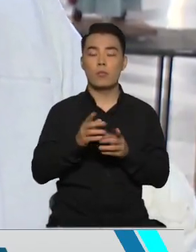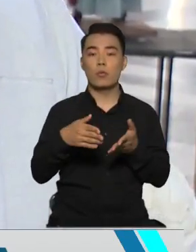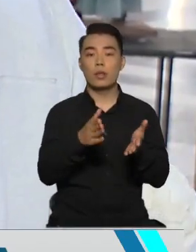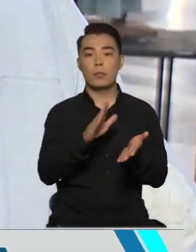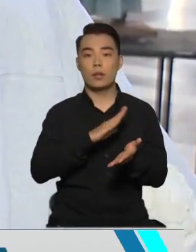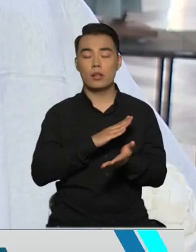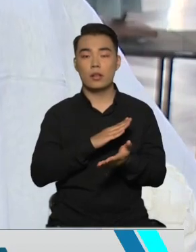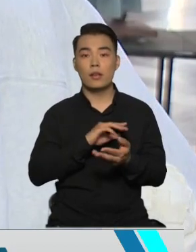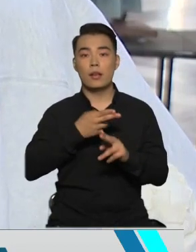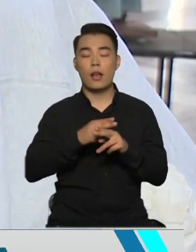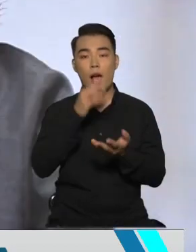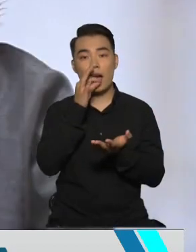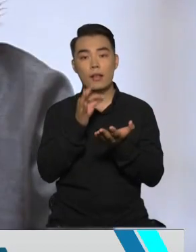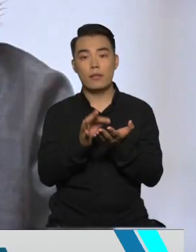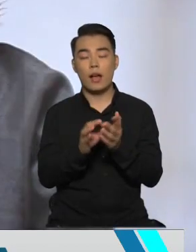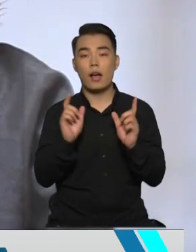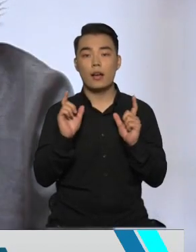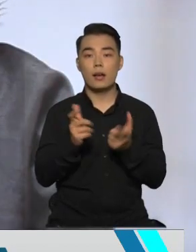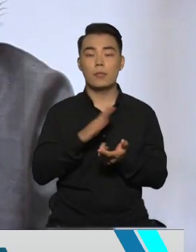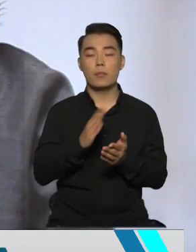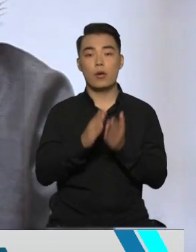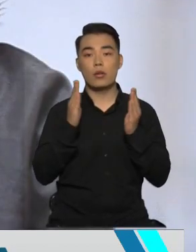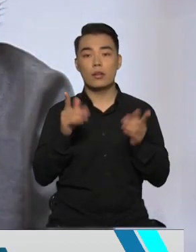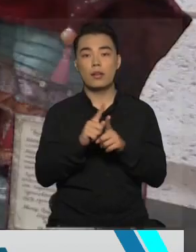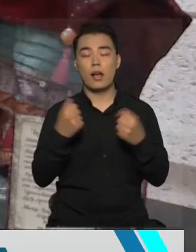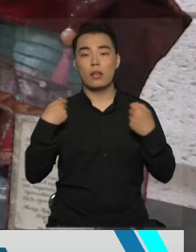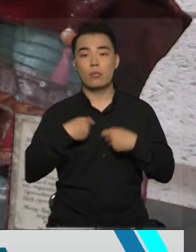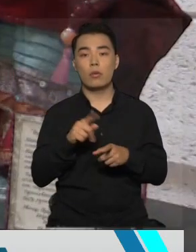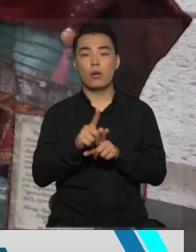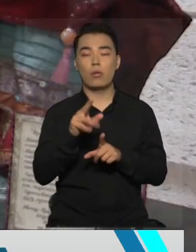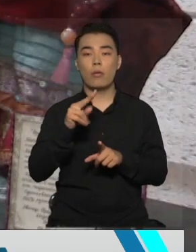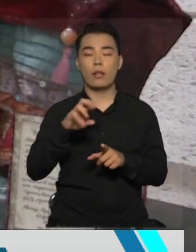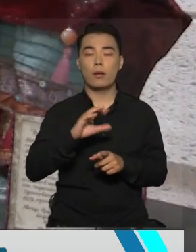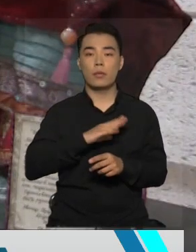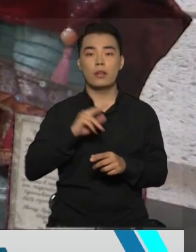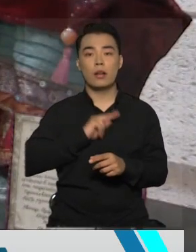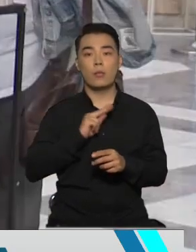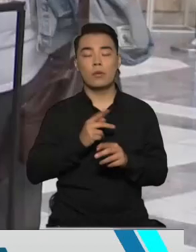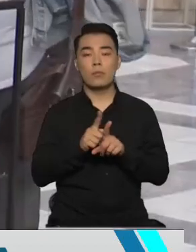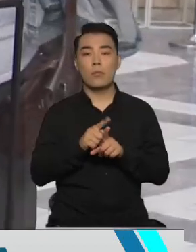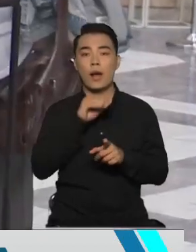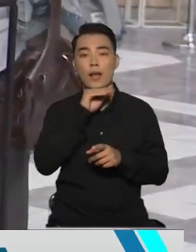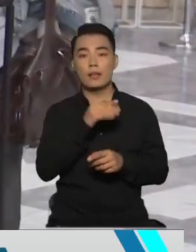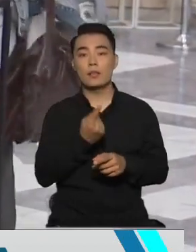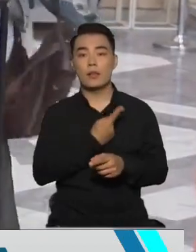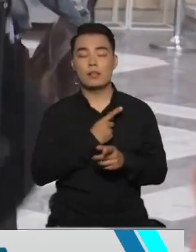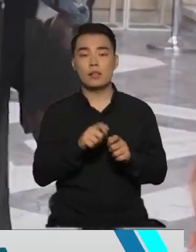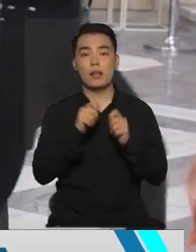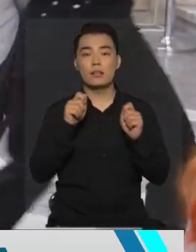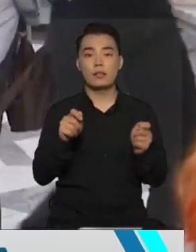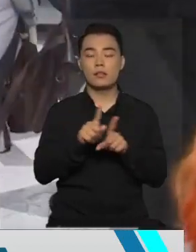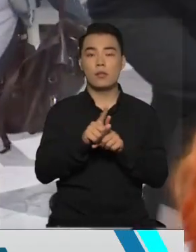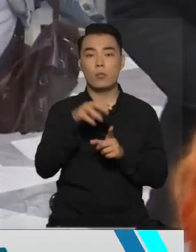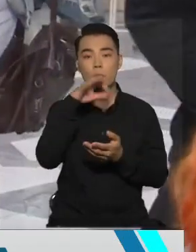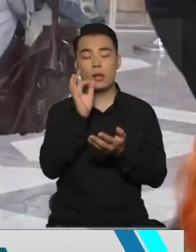любви и ответственности органично переплетаются с этническими костюмами кукол. Кропотливый труд мастеров позволяет создавать действительно